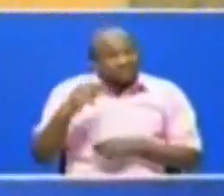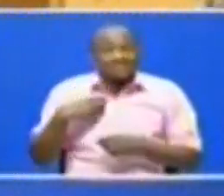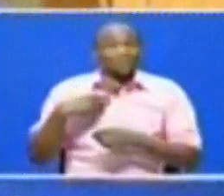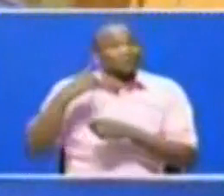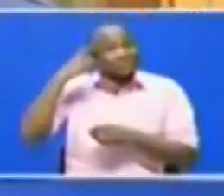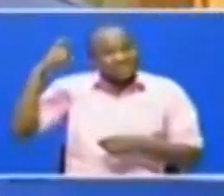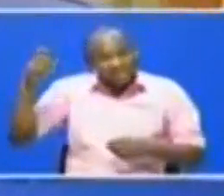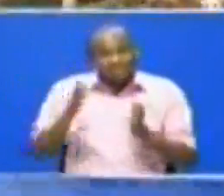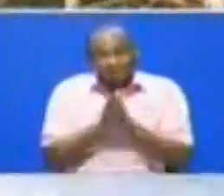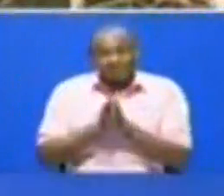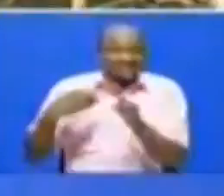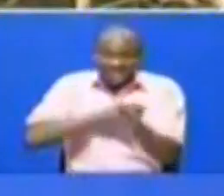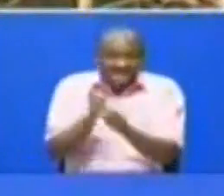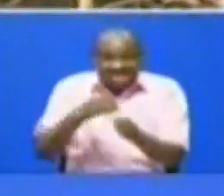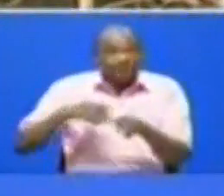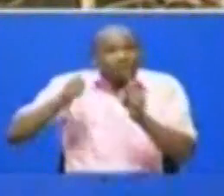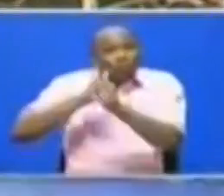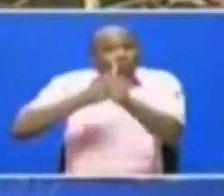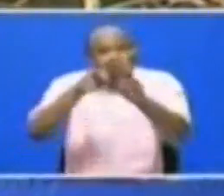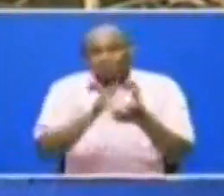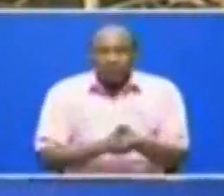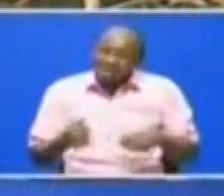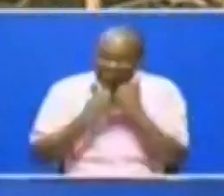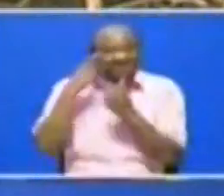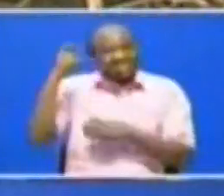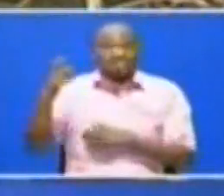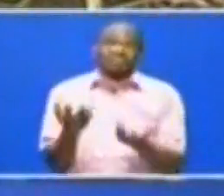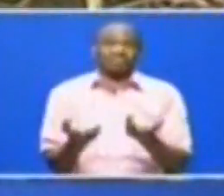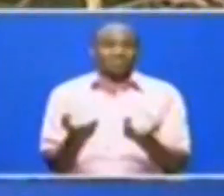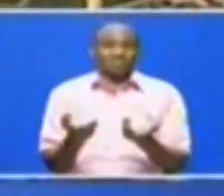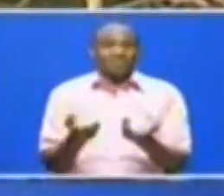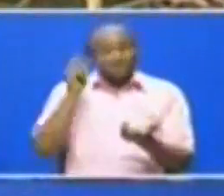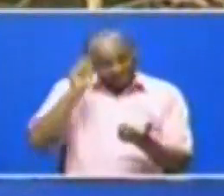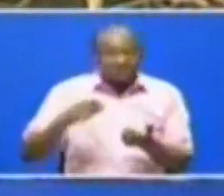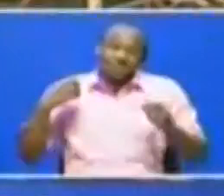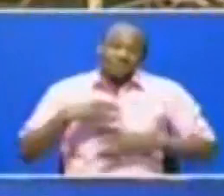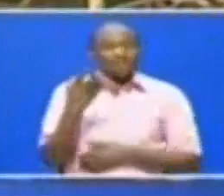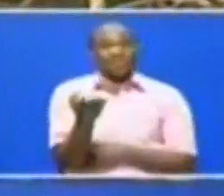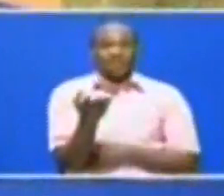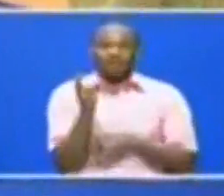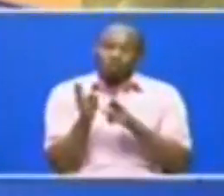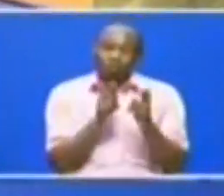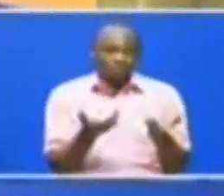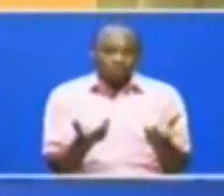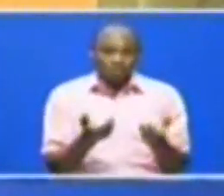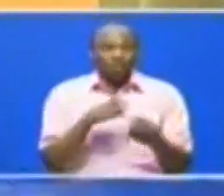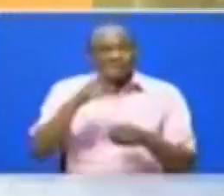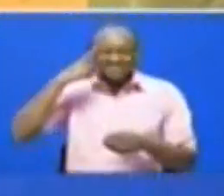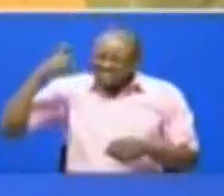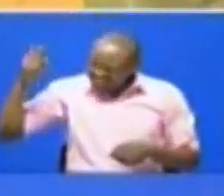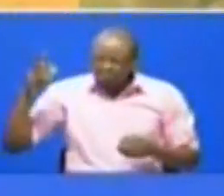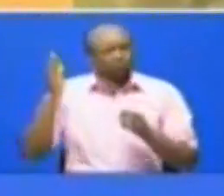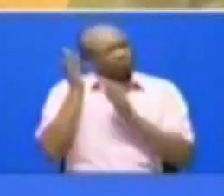kimbizana na unakimbizana na nyoka. Namna hiyo. Lazima uwe na uoga tena wote